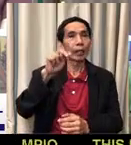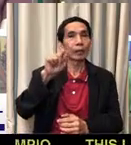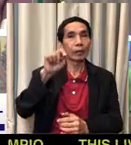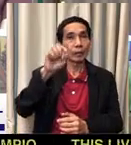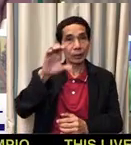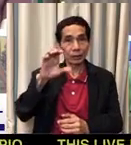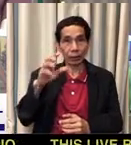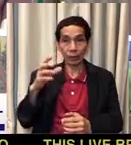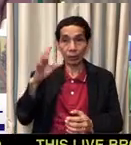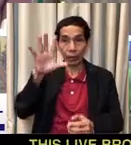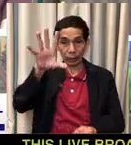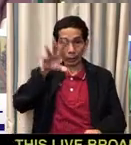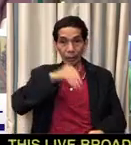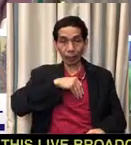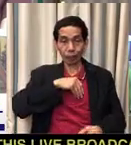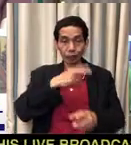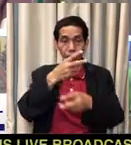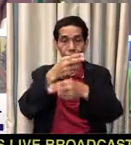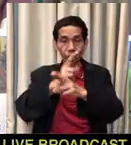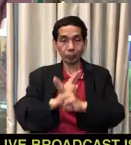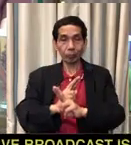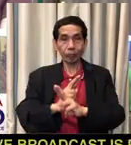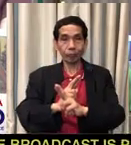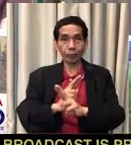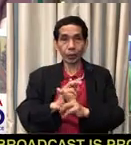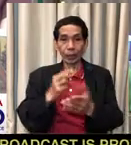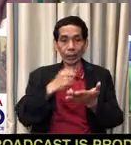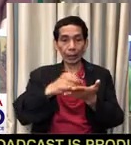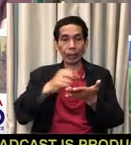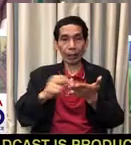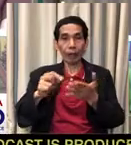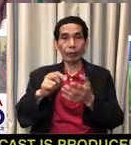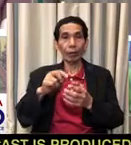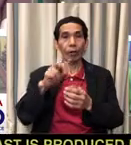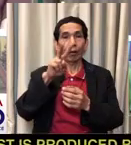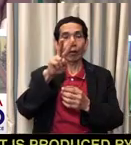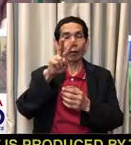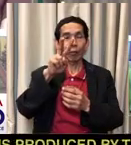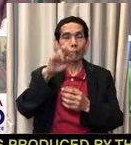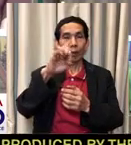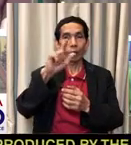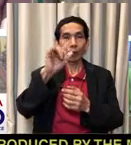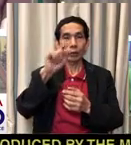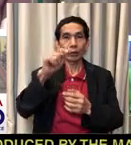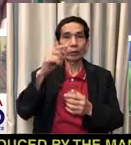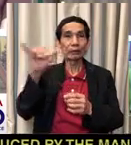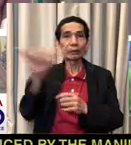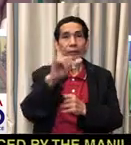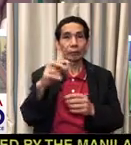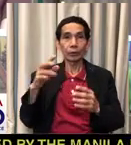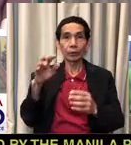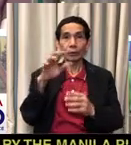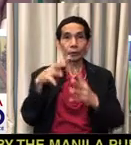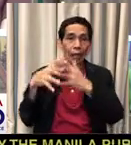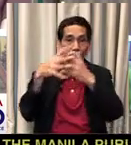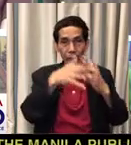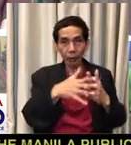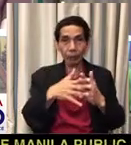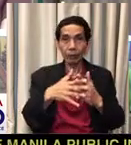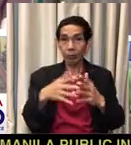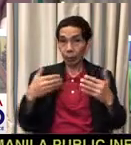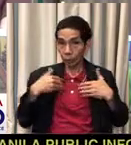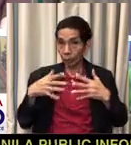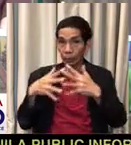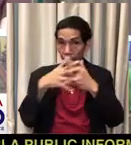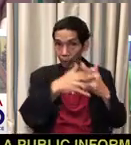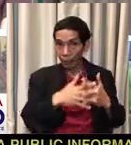pagka kayo nakatanggap ng sulat ng violation, para ho yan sa Amerika. Oh, ewan ko kung may taga-Amerika